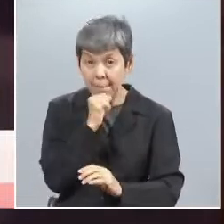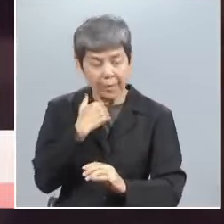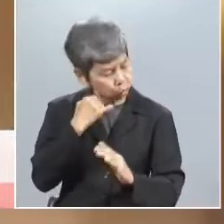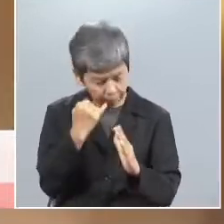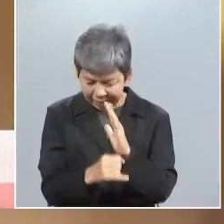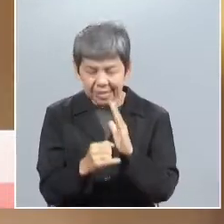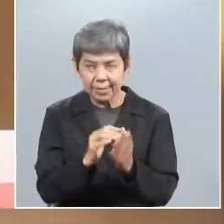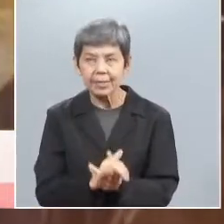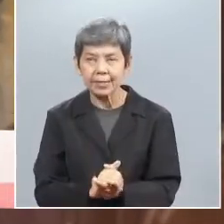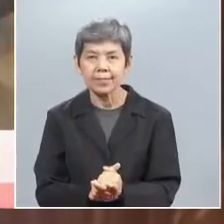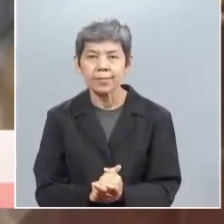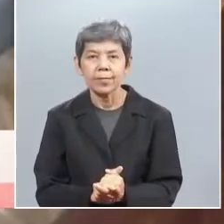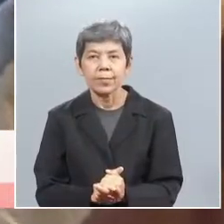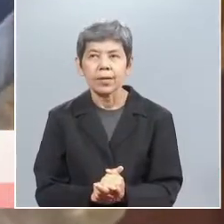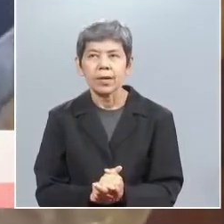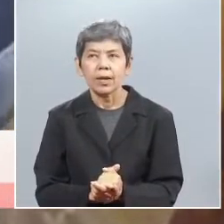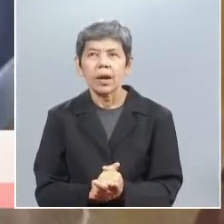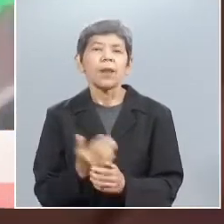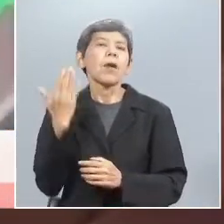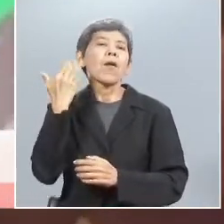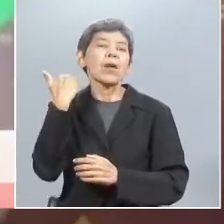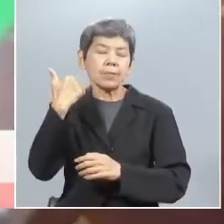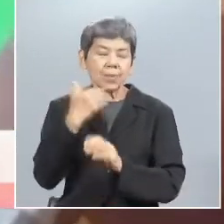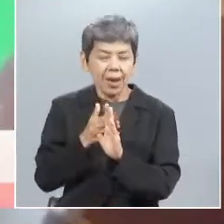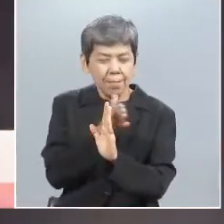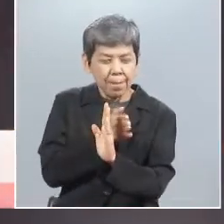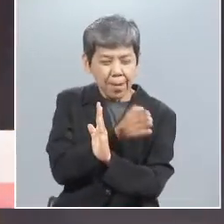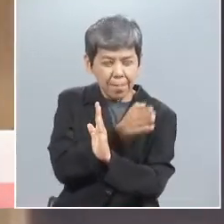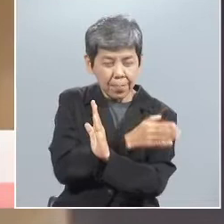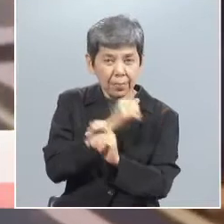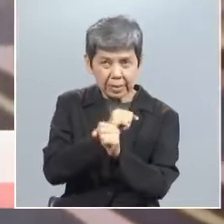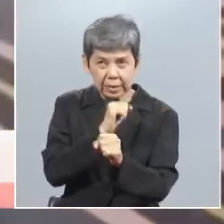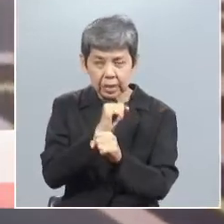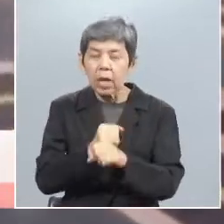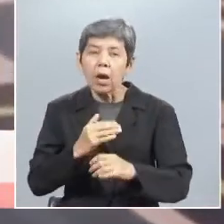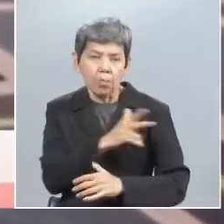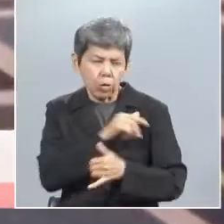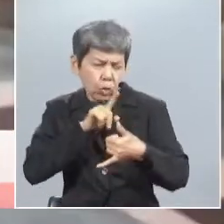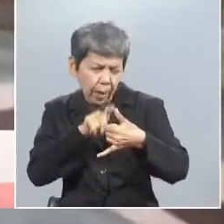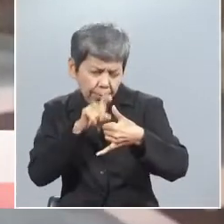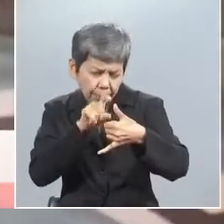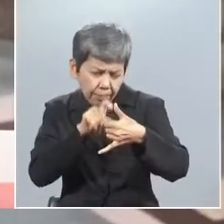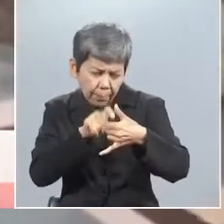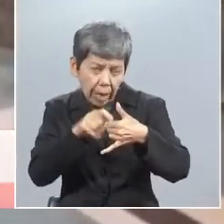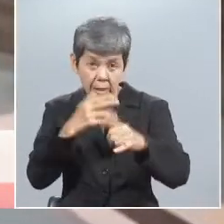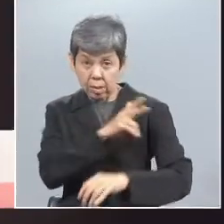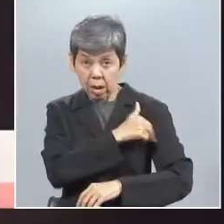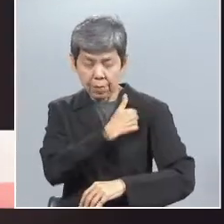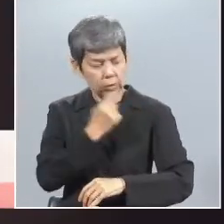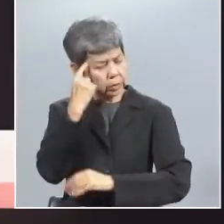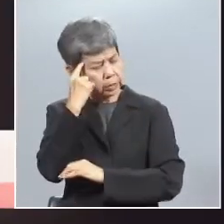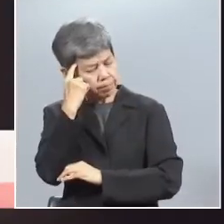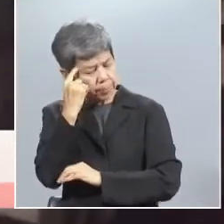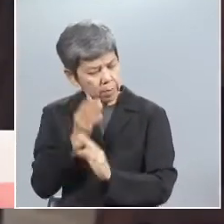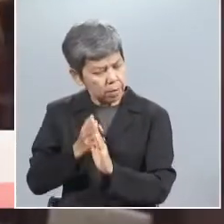เนี่ยนะครับก่อนที่มีการออกทำลายมานะจะมีมาก็ต้องมีการผ่านการสอบสวนโรคแล้วและแพทย์เนี่ยต้องไปวิเคราะห์